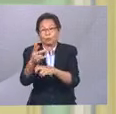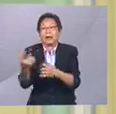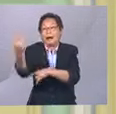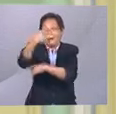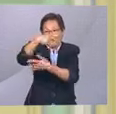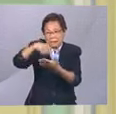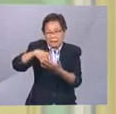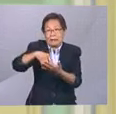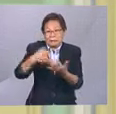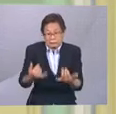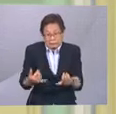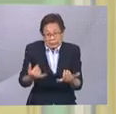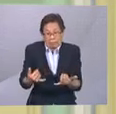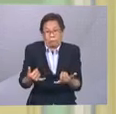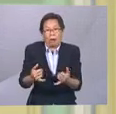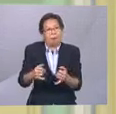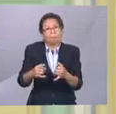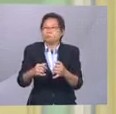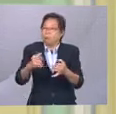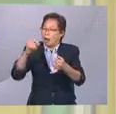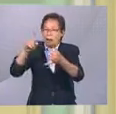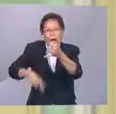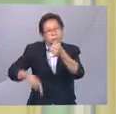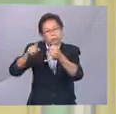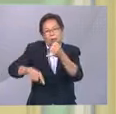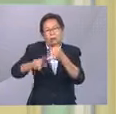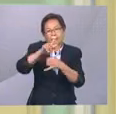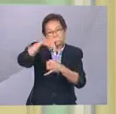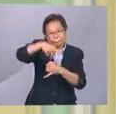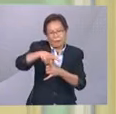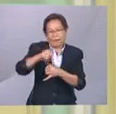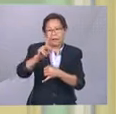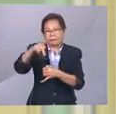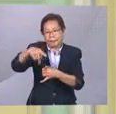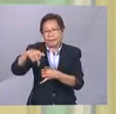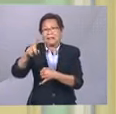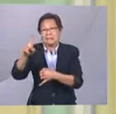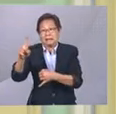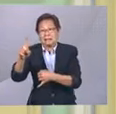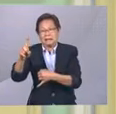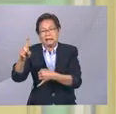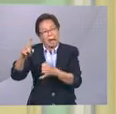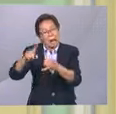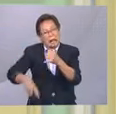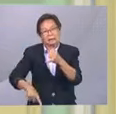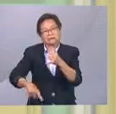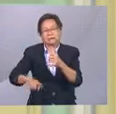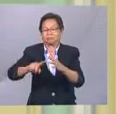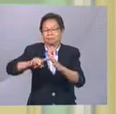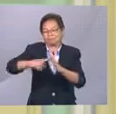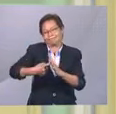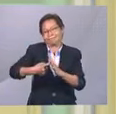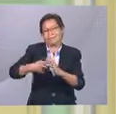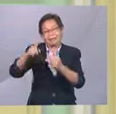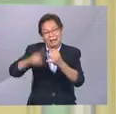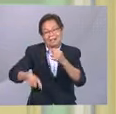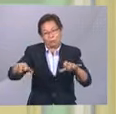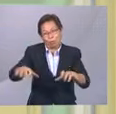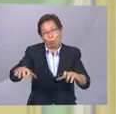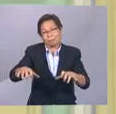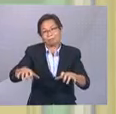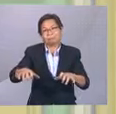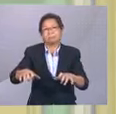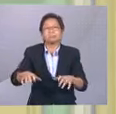tarif akhir Wikipedia ini Hai dilaksanakan lain Saya